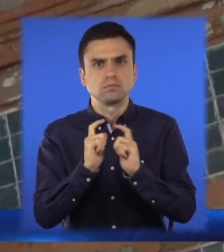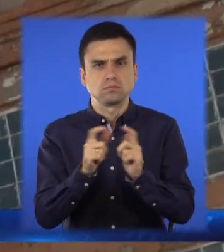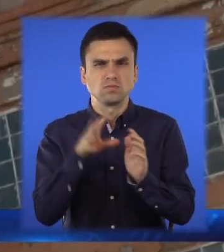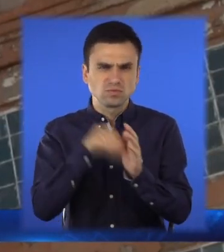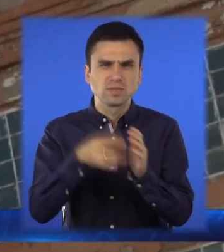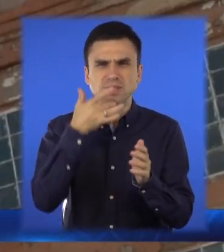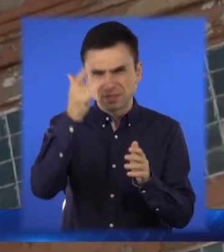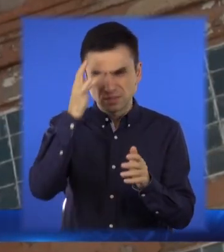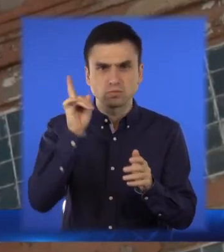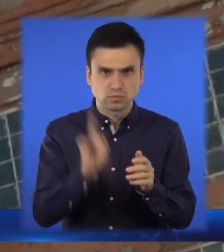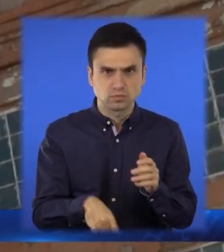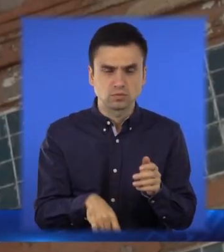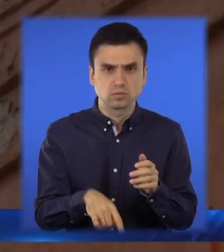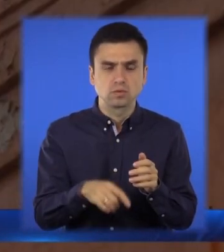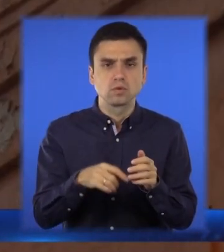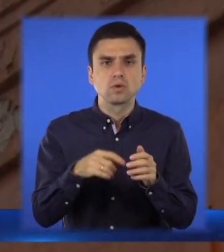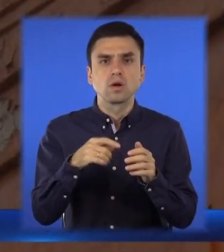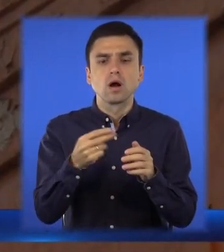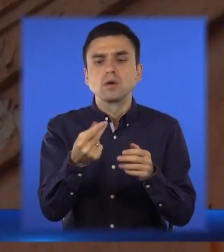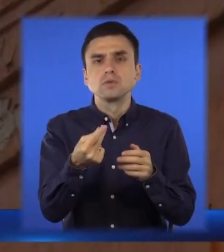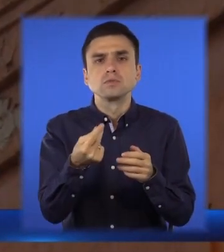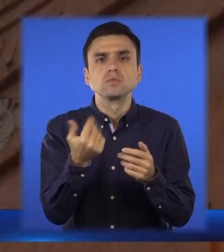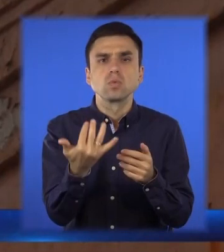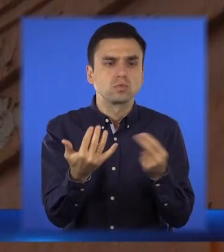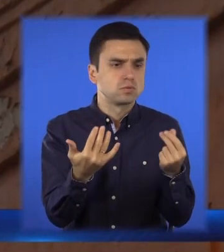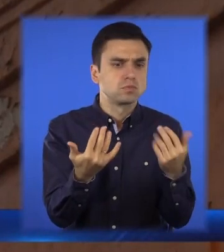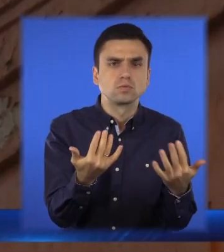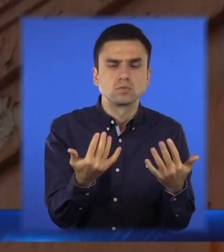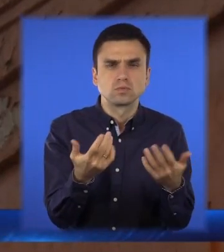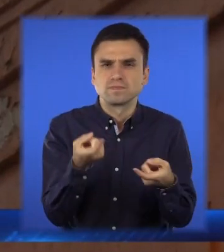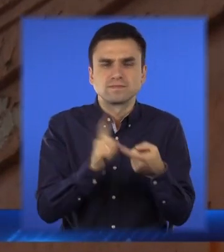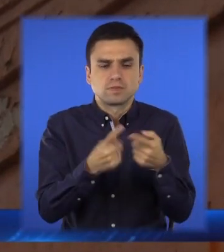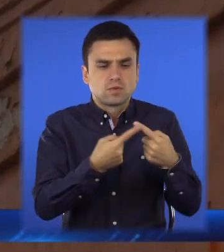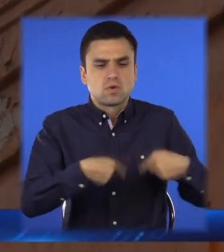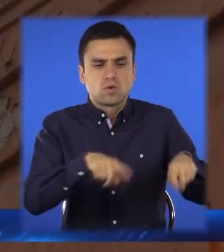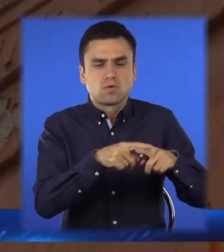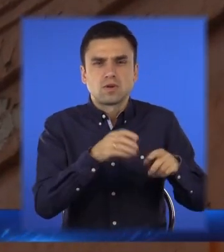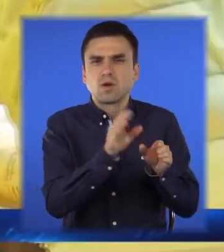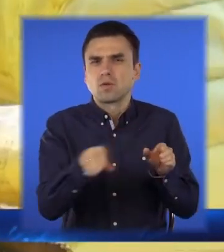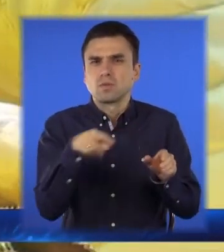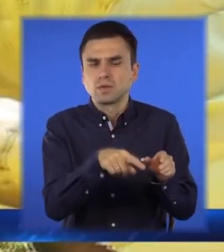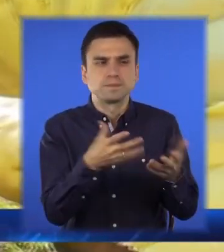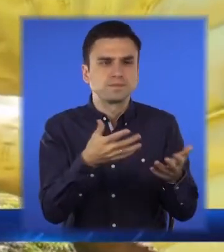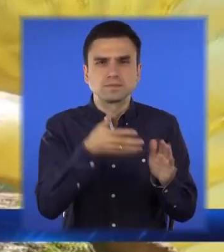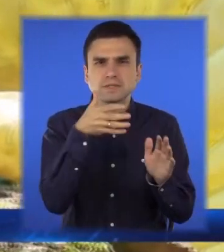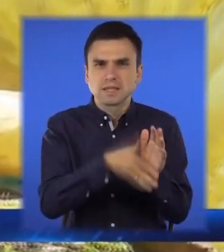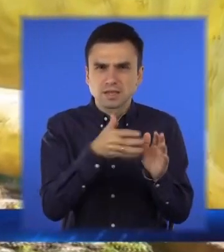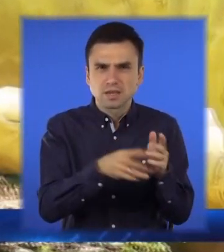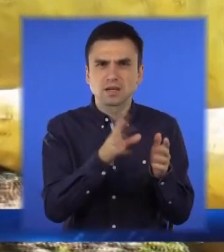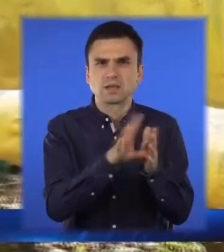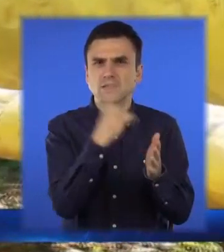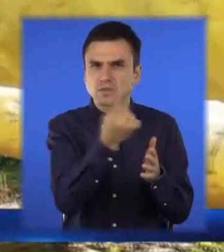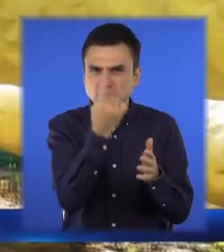влітку. Розмір абонплати залежить від економіки конкретного підприємства. Витрат на енергоресурси, утримання